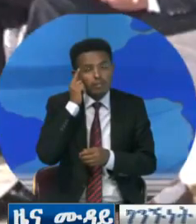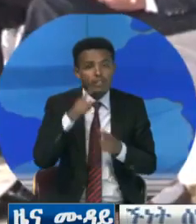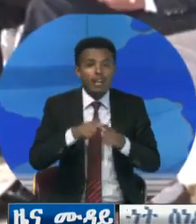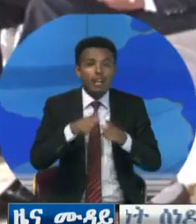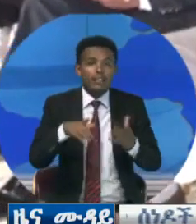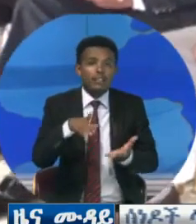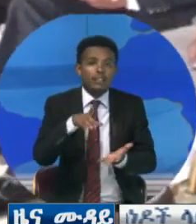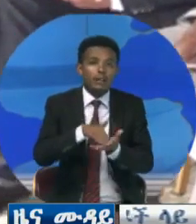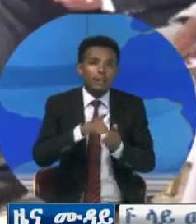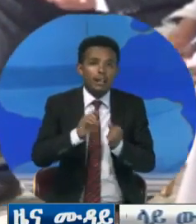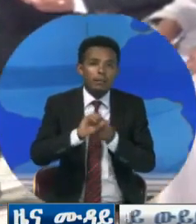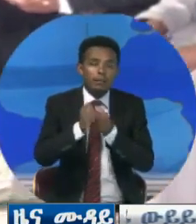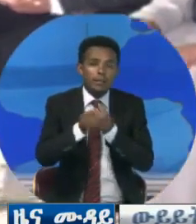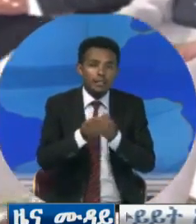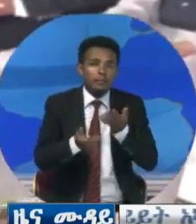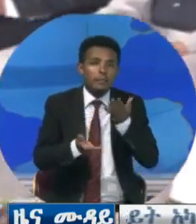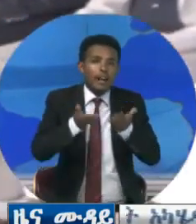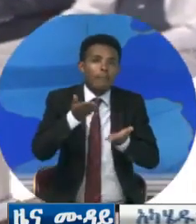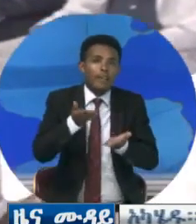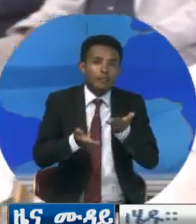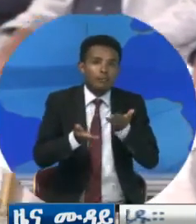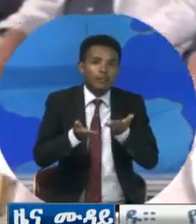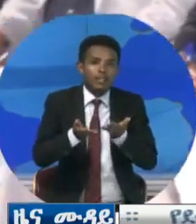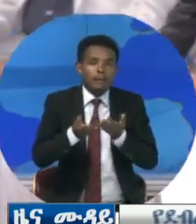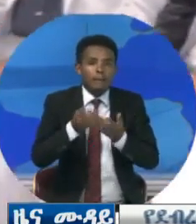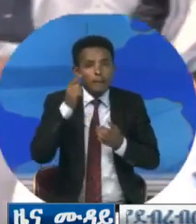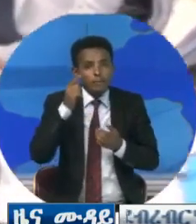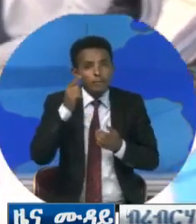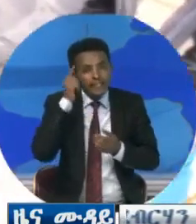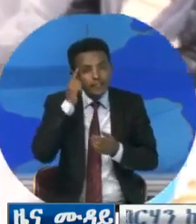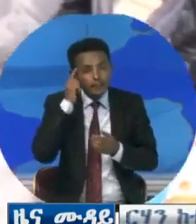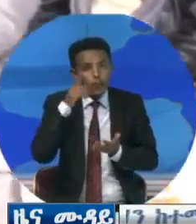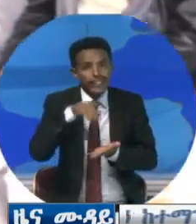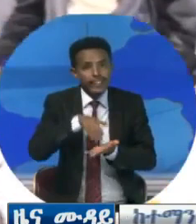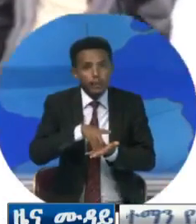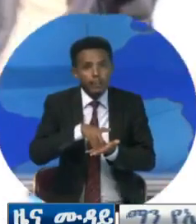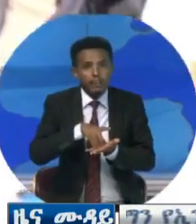ትልቅ ከተማ ለመመስረት ምናልባትም የምናስበው ከተማ